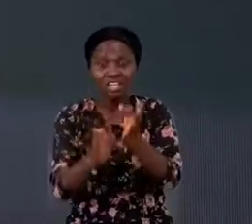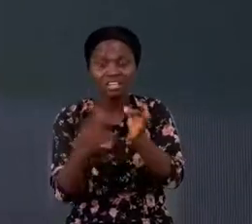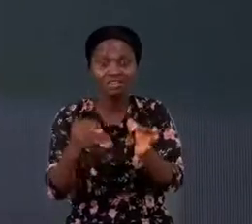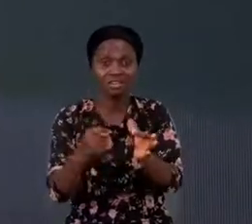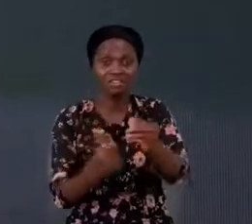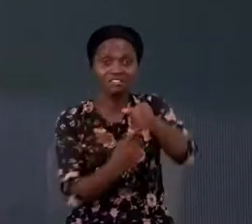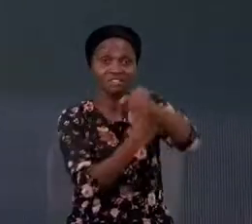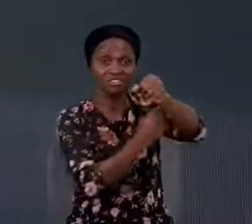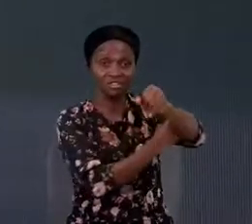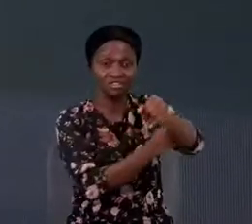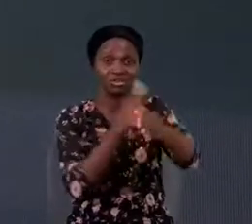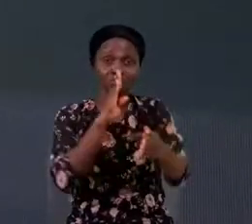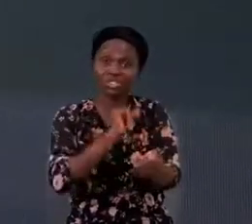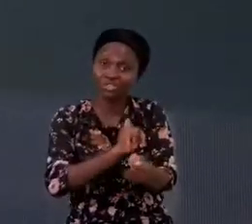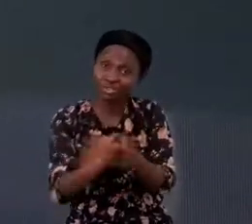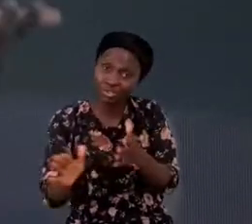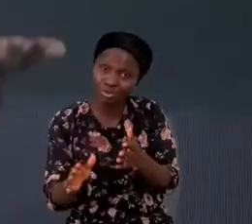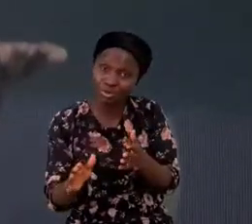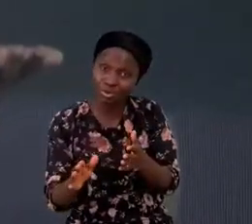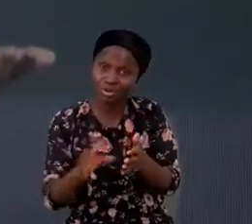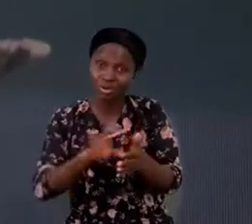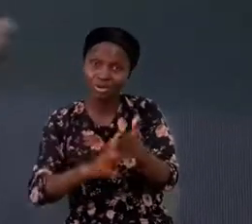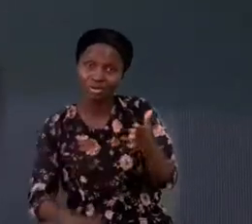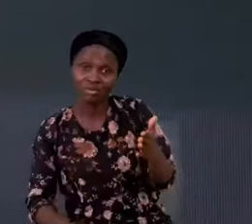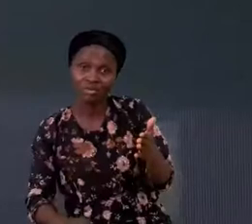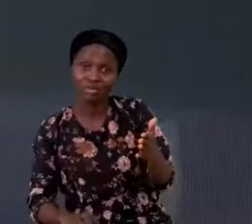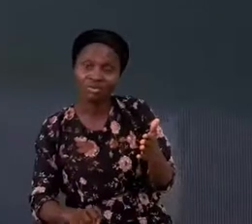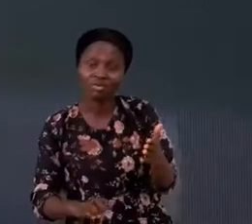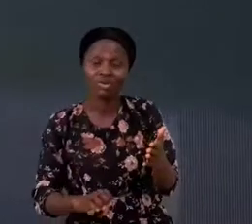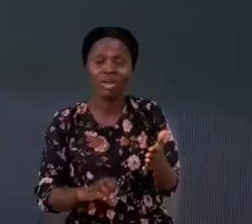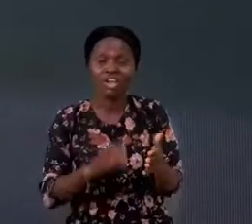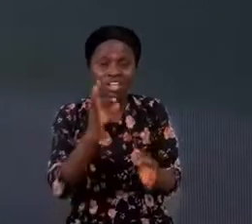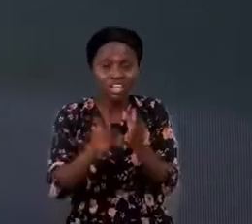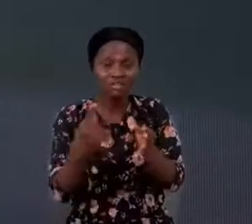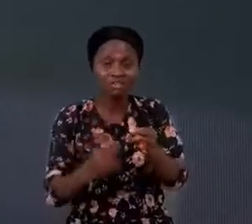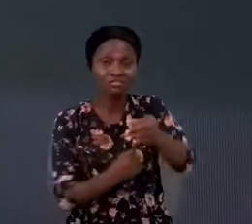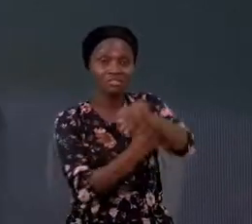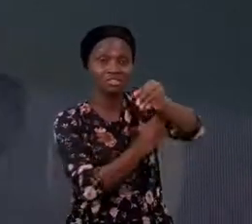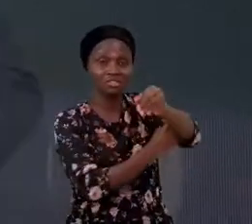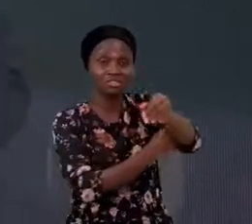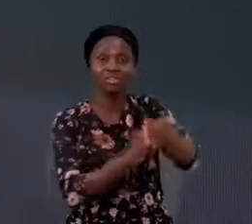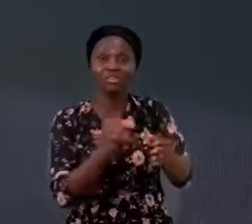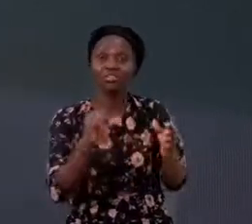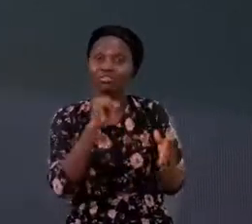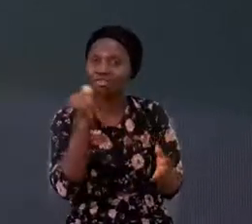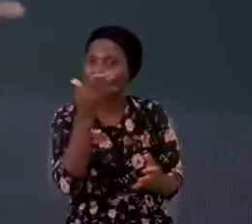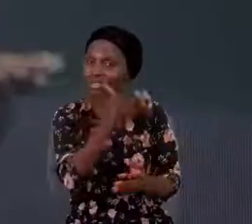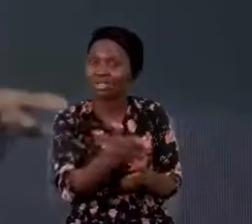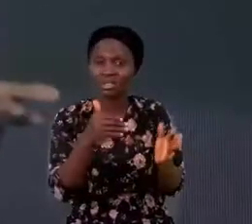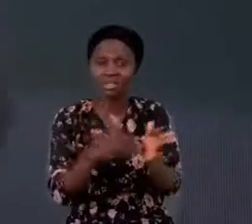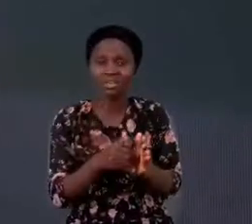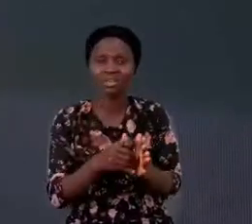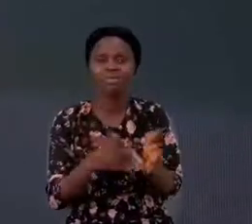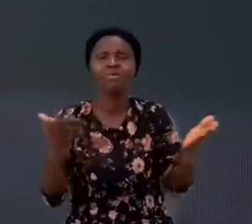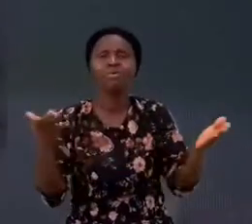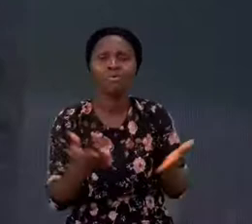sont plus là, le juste, l'ingénieur, qu'est-ce qu'il fera? Qu'est-ce que le docteur fera? Qu'est-ce que les